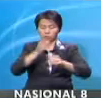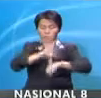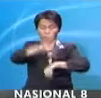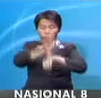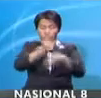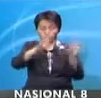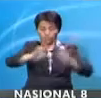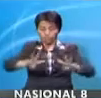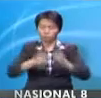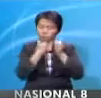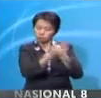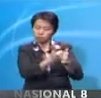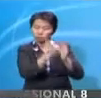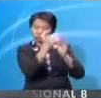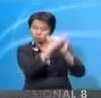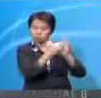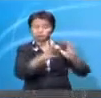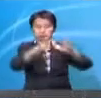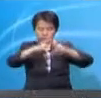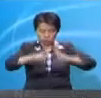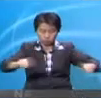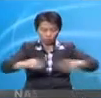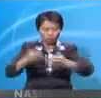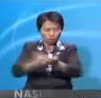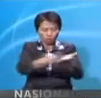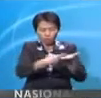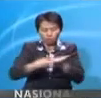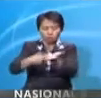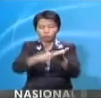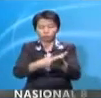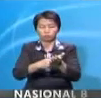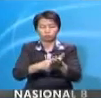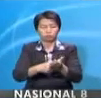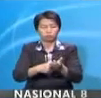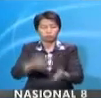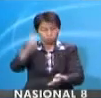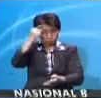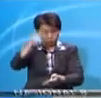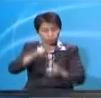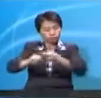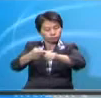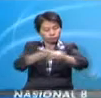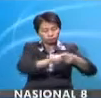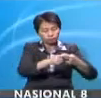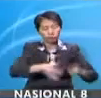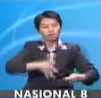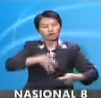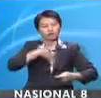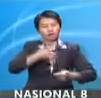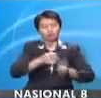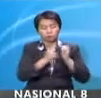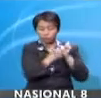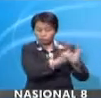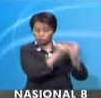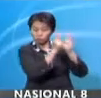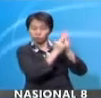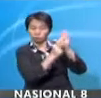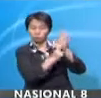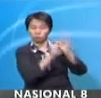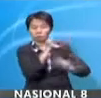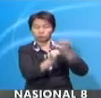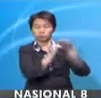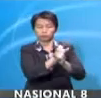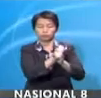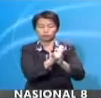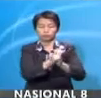pertubuhan itu mematuhi prinsip menyelesaikan pertikaian secara persahabatan berasaskan undang-undang antarabangsa. Perdana